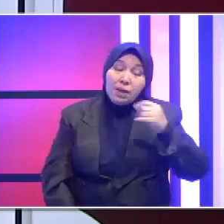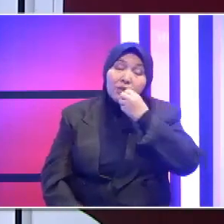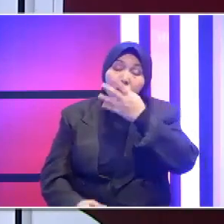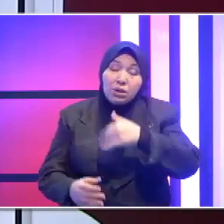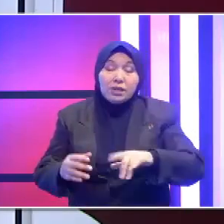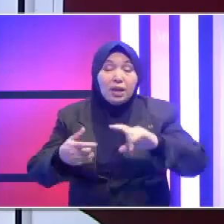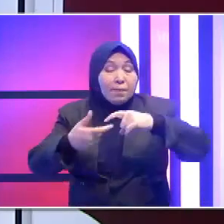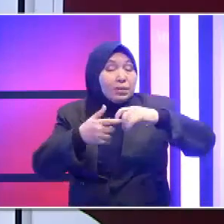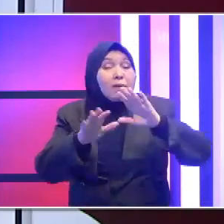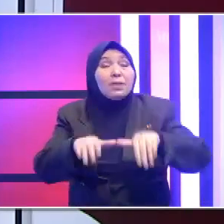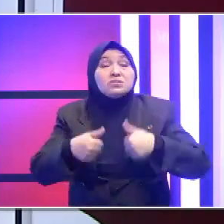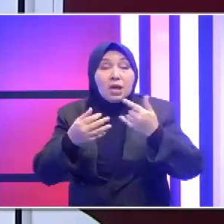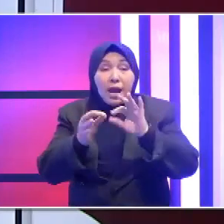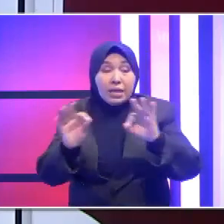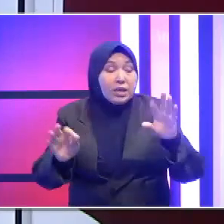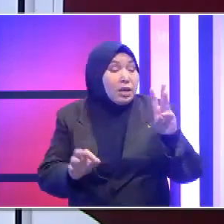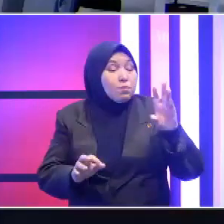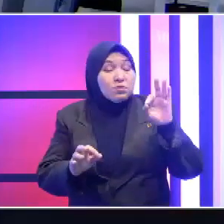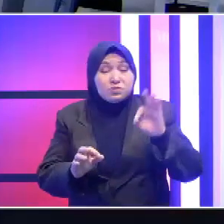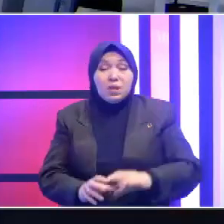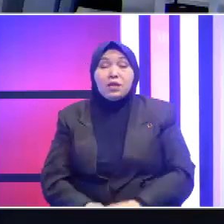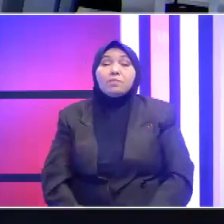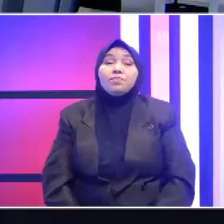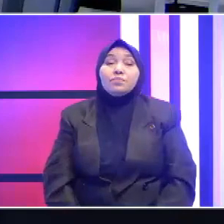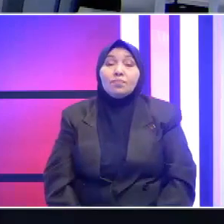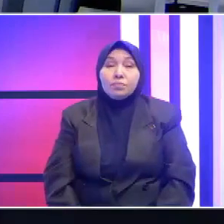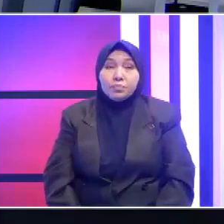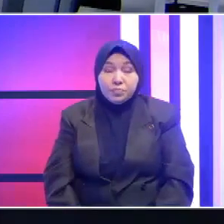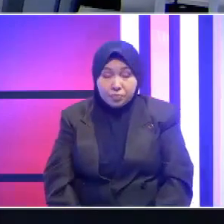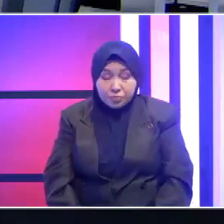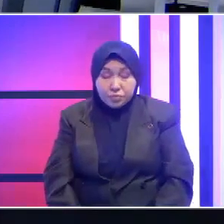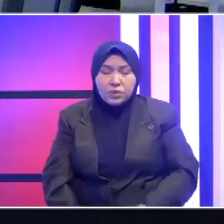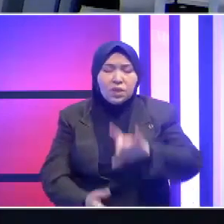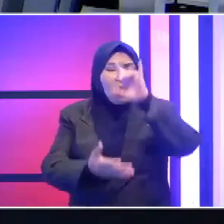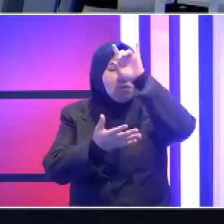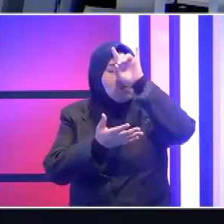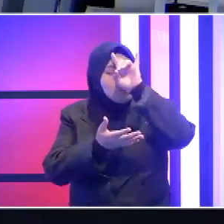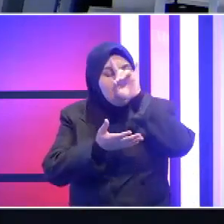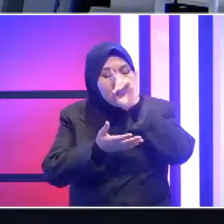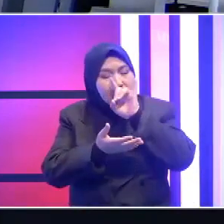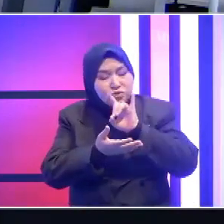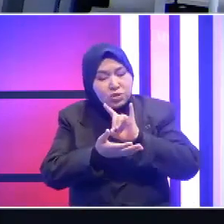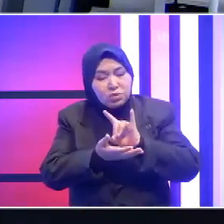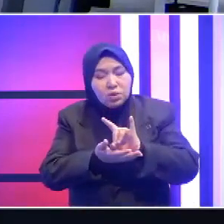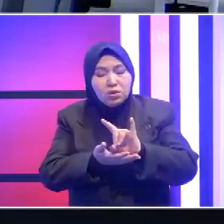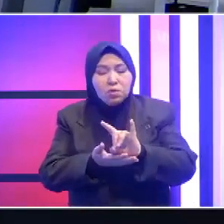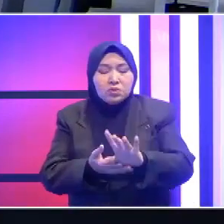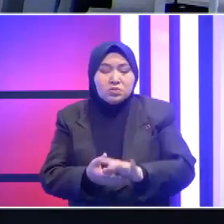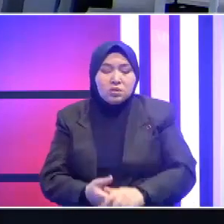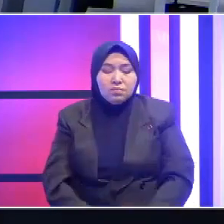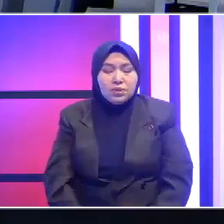kita pakai dahulu ayat 69 outlet meskipun